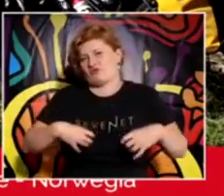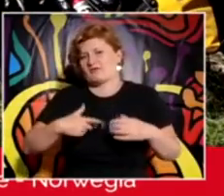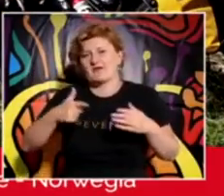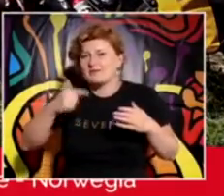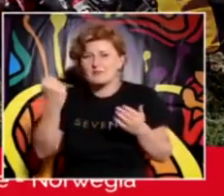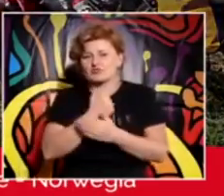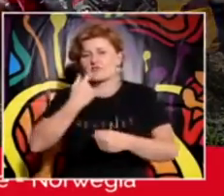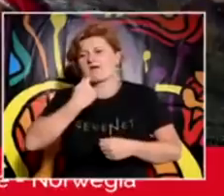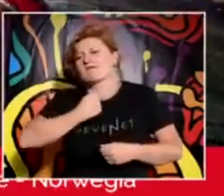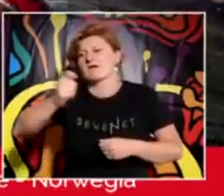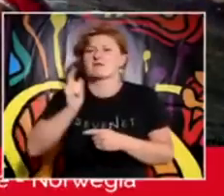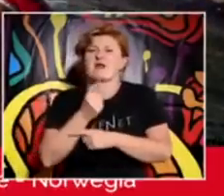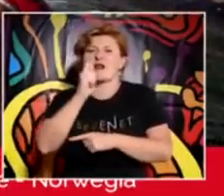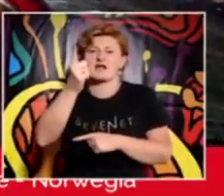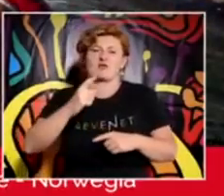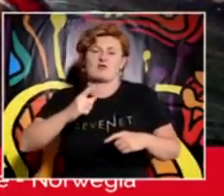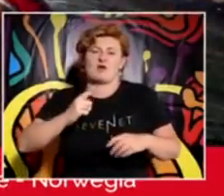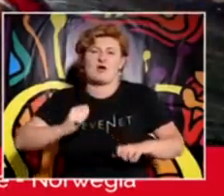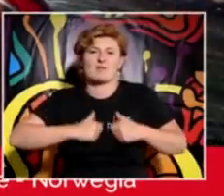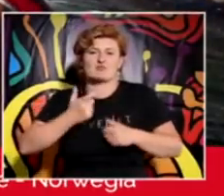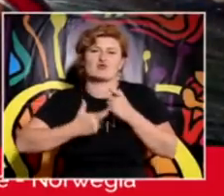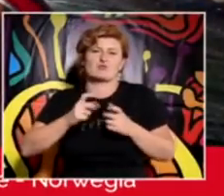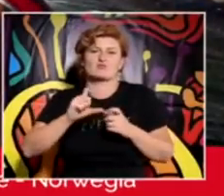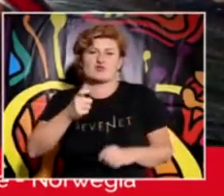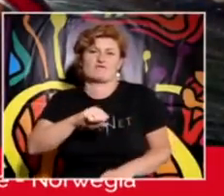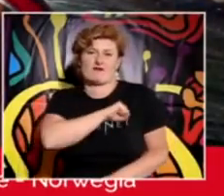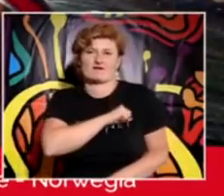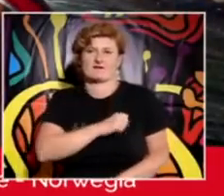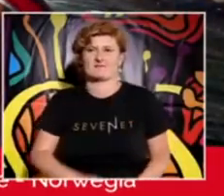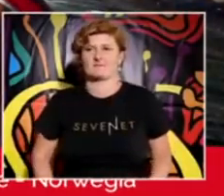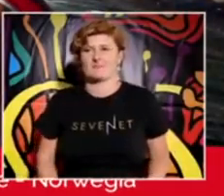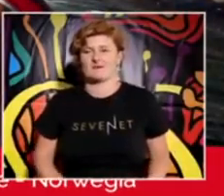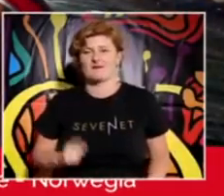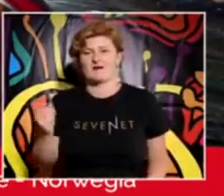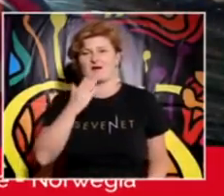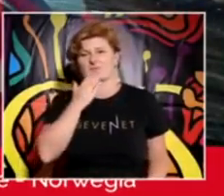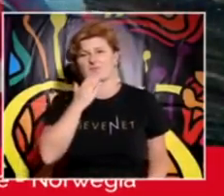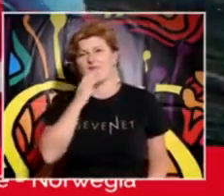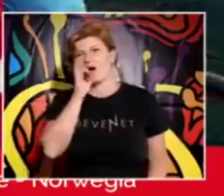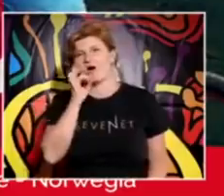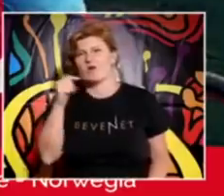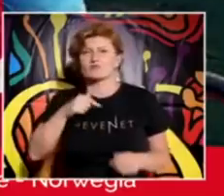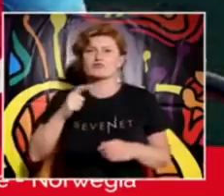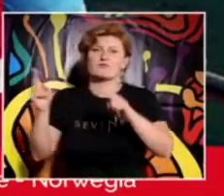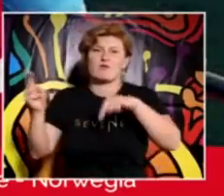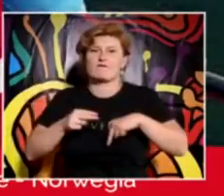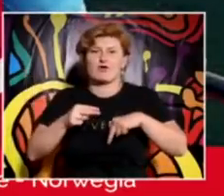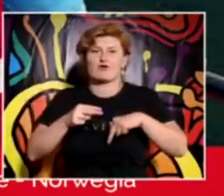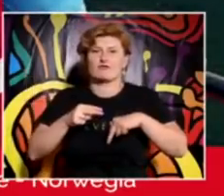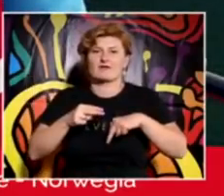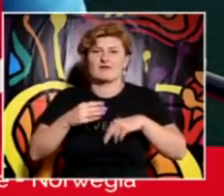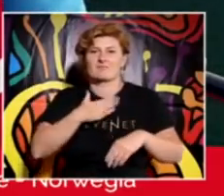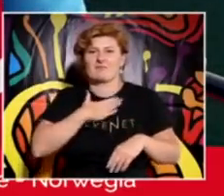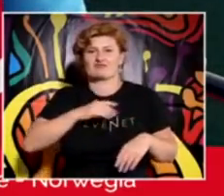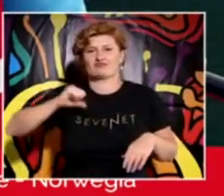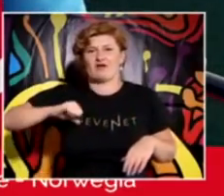jechać, żeby zrobić coś fajnego. No chyba, że w tyle głowy masz, o cholera, musimy wrócić, kochanie, pies czeka. Nie wyprowadzaliśmy go od 12